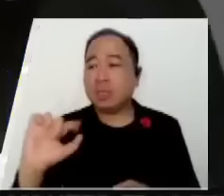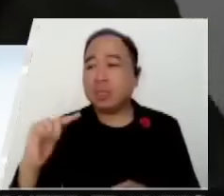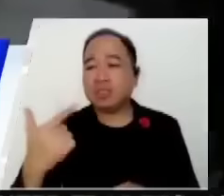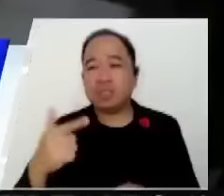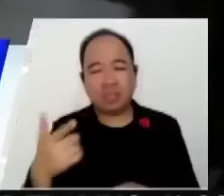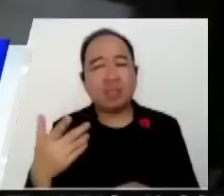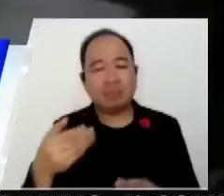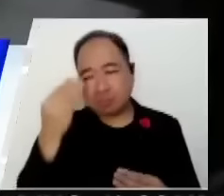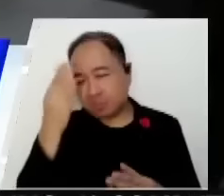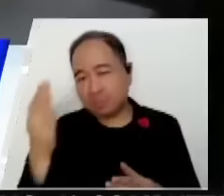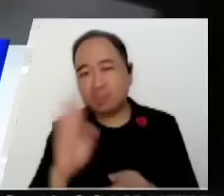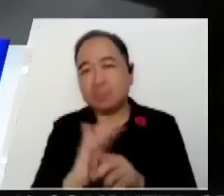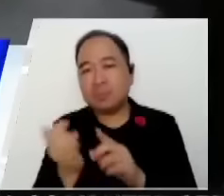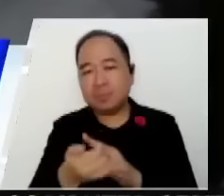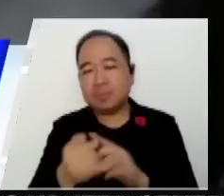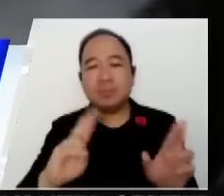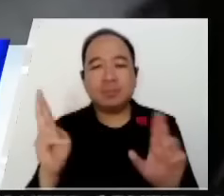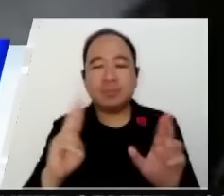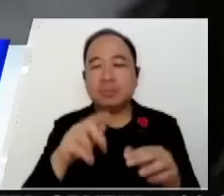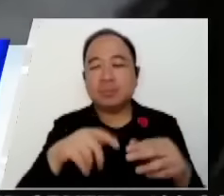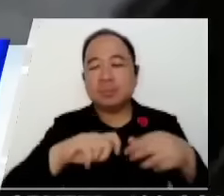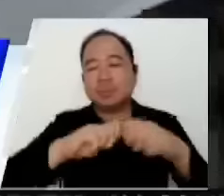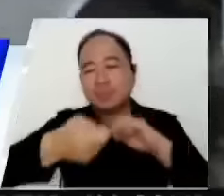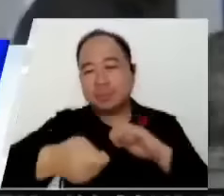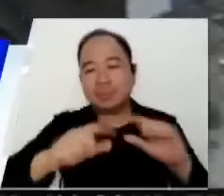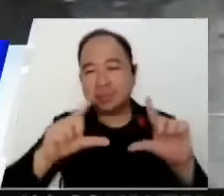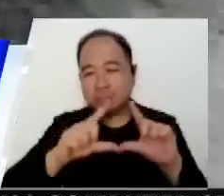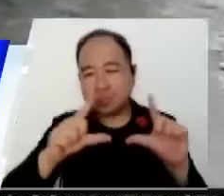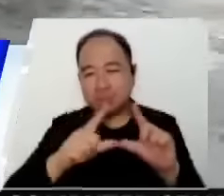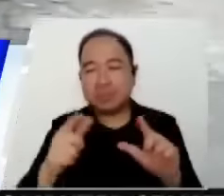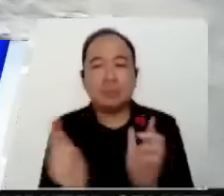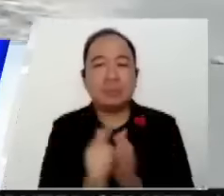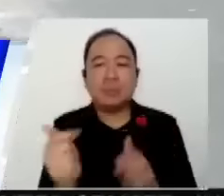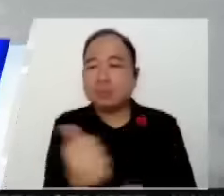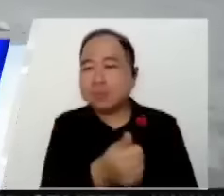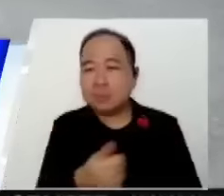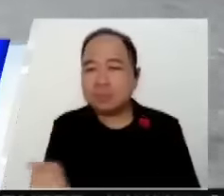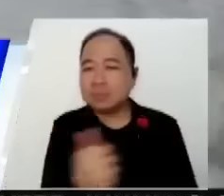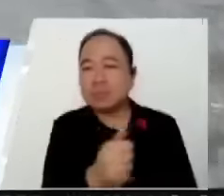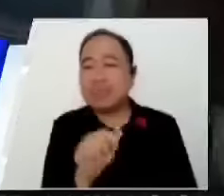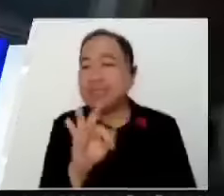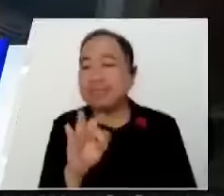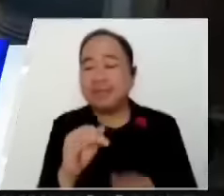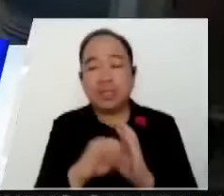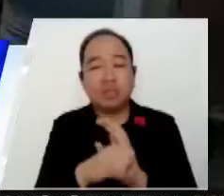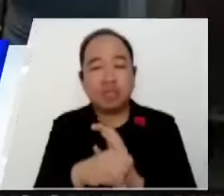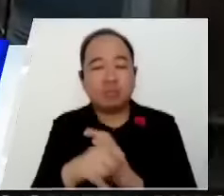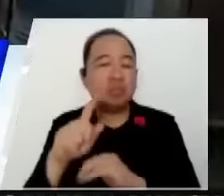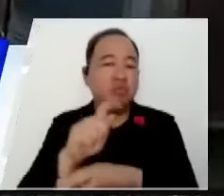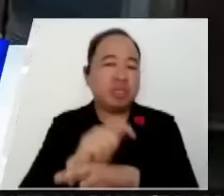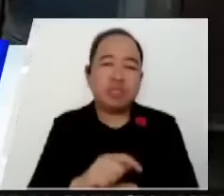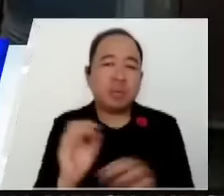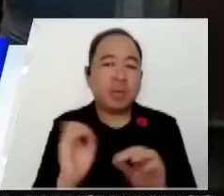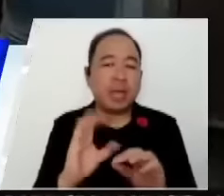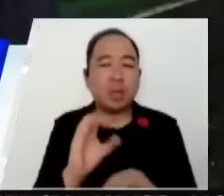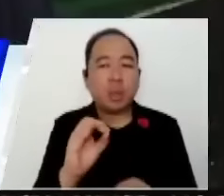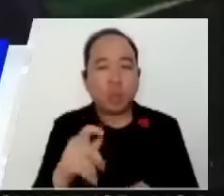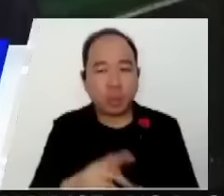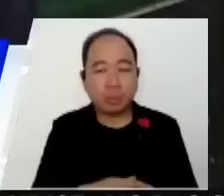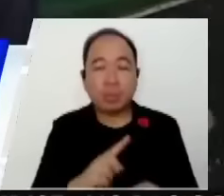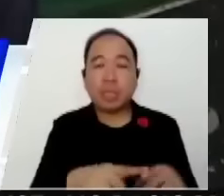pagkansela ng mga prangkisa at pagbabawal na bumiyahe sa mga unconsolidated na mga traditional na jeep. Pero sabi ng mga driver sa